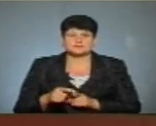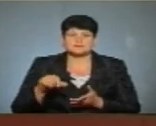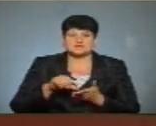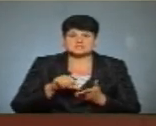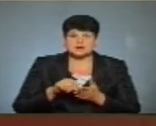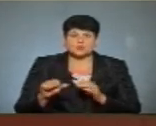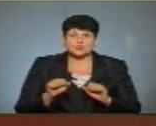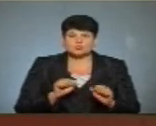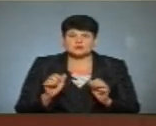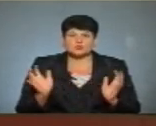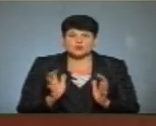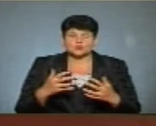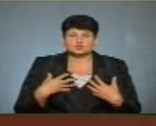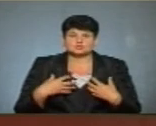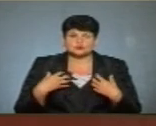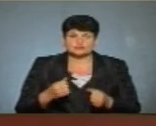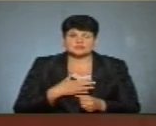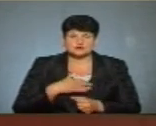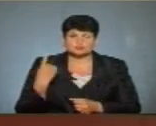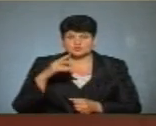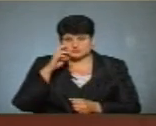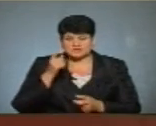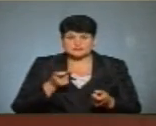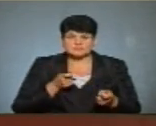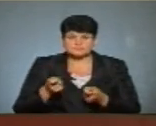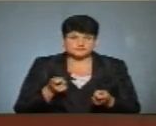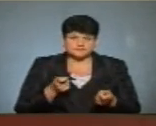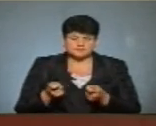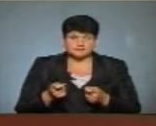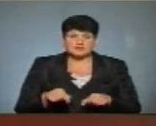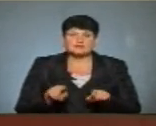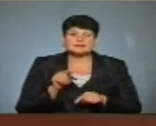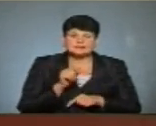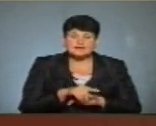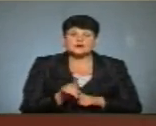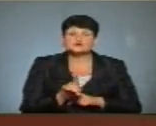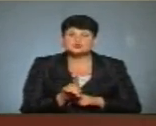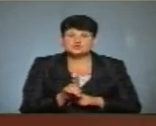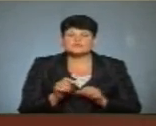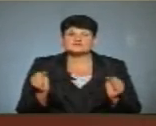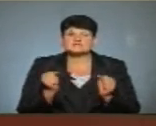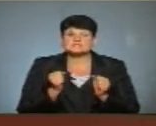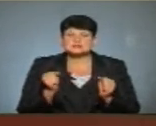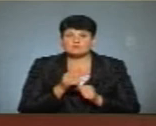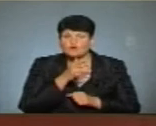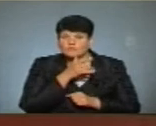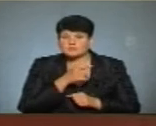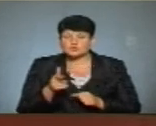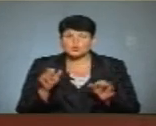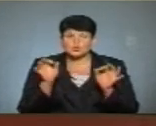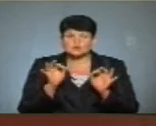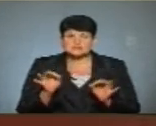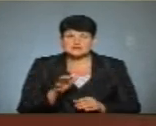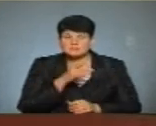представника управління охорони здоров'я нашої обласної державної адміністрації, те, що в зимовий період, в осінній